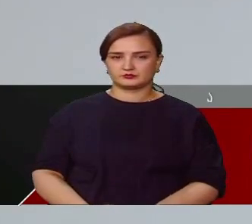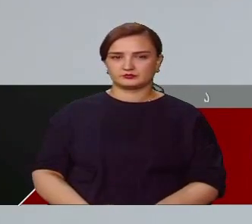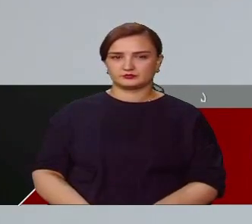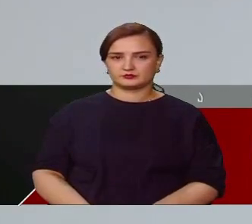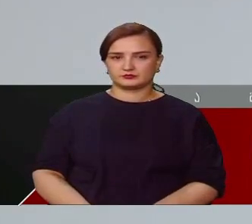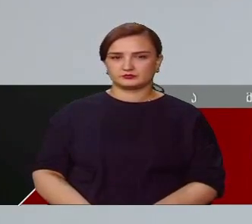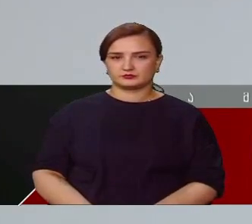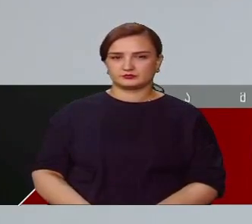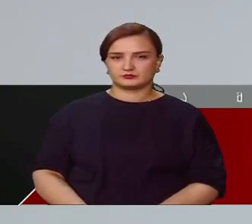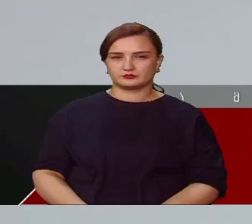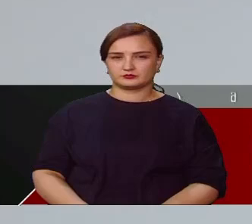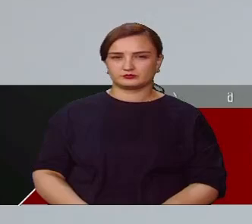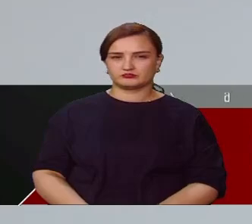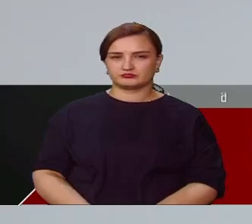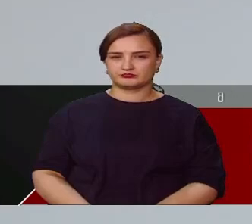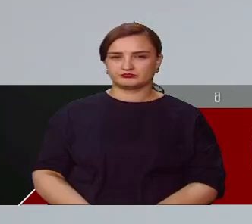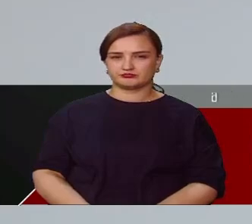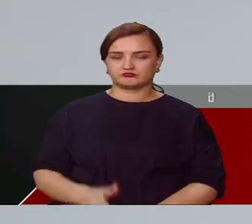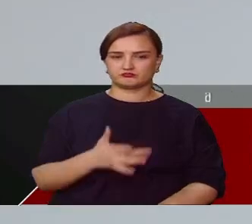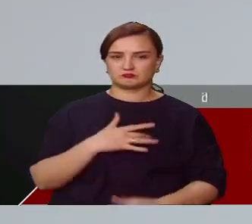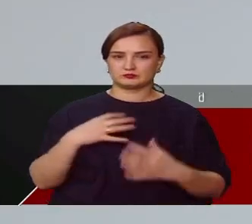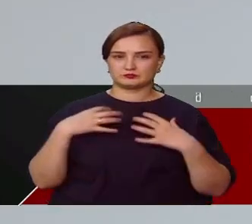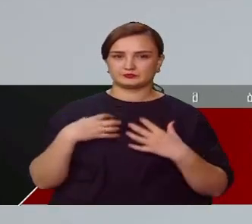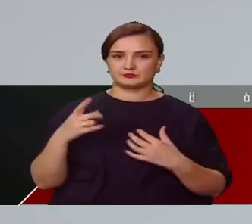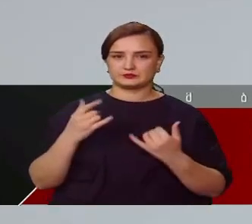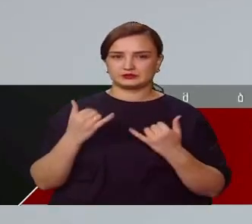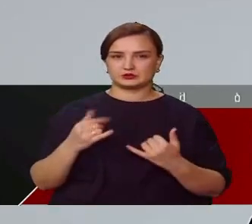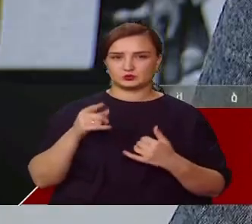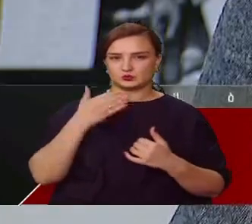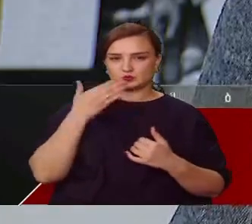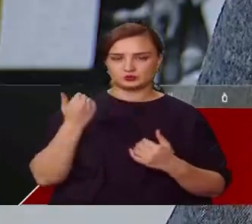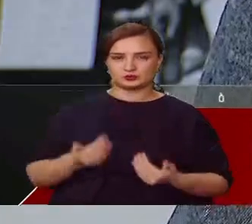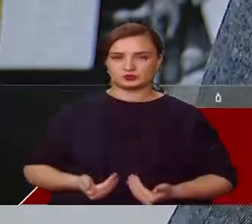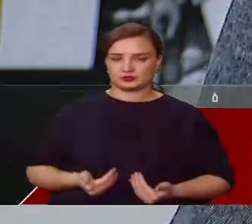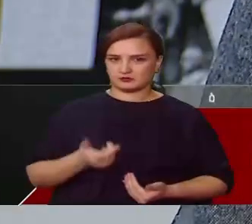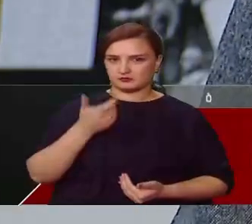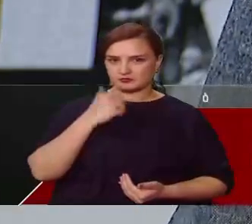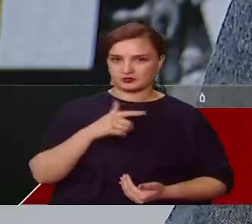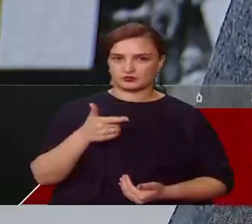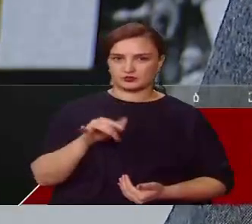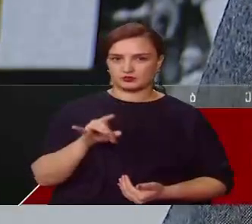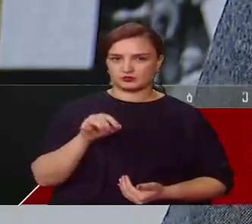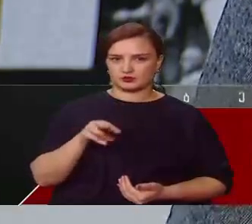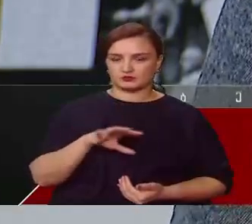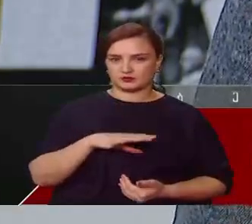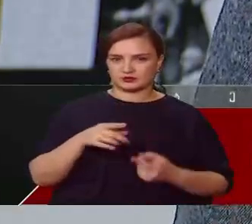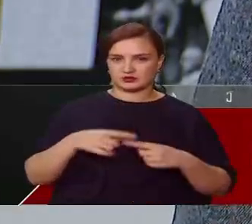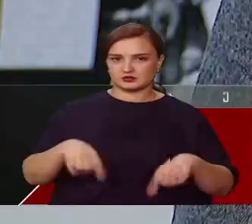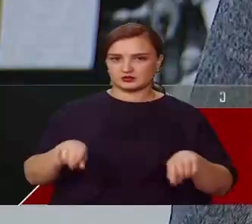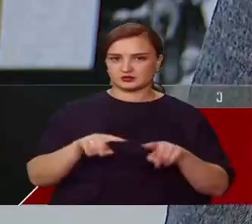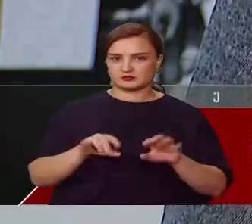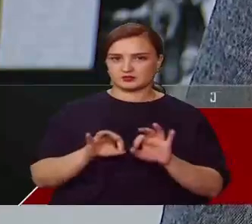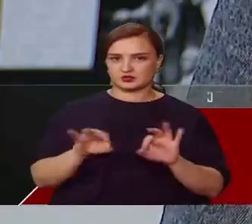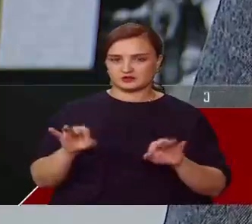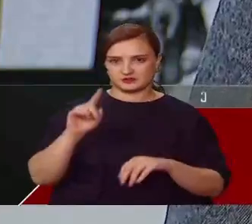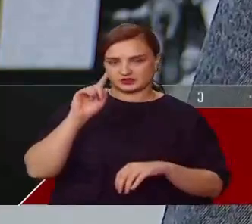ნამუშევარი და მე გული მწყდება, რომ დღეს ის არ არის ცოცხალი. ბატონი გურამი გახლდათ საზოგადოება შესანიშნავად